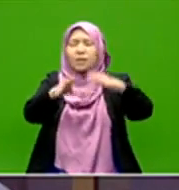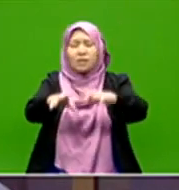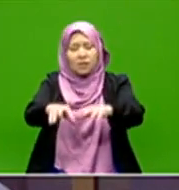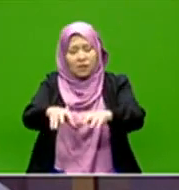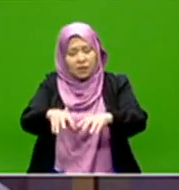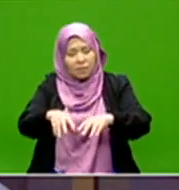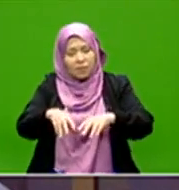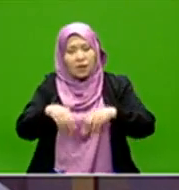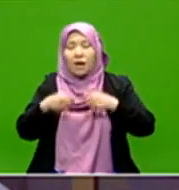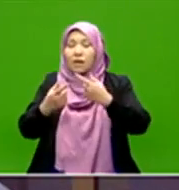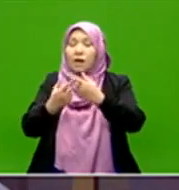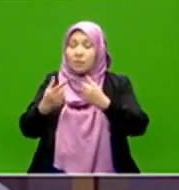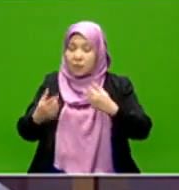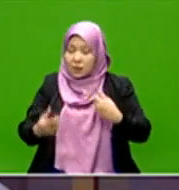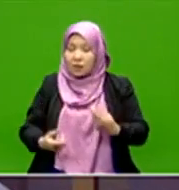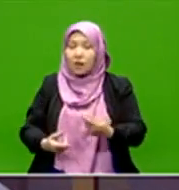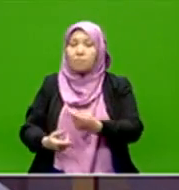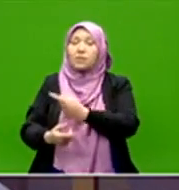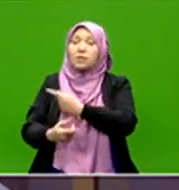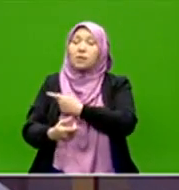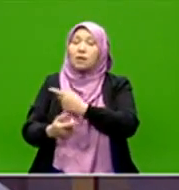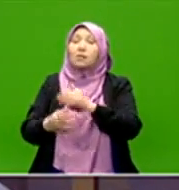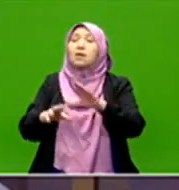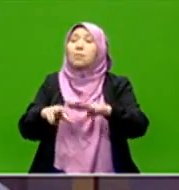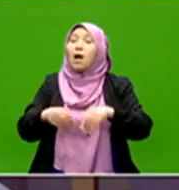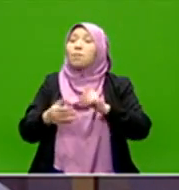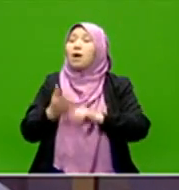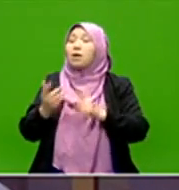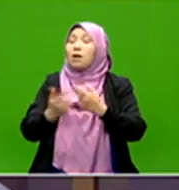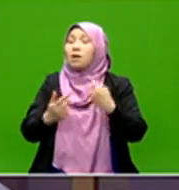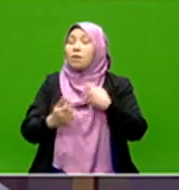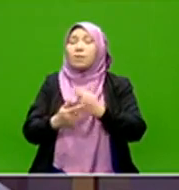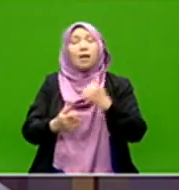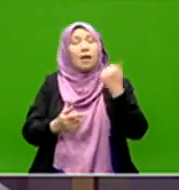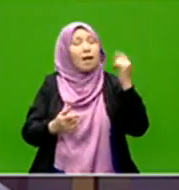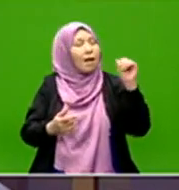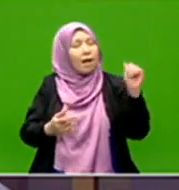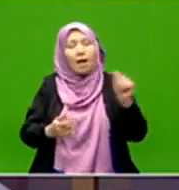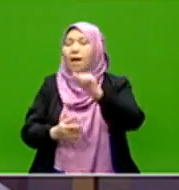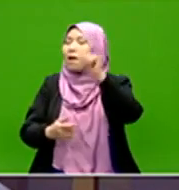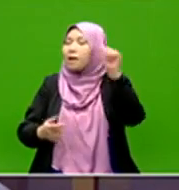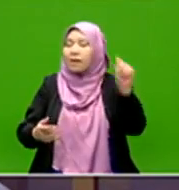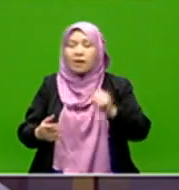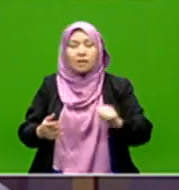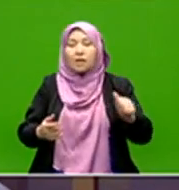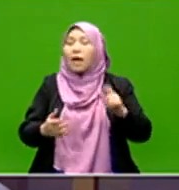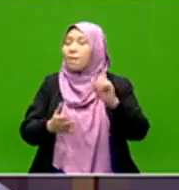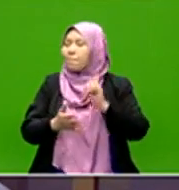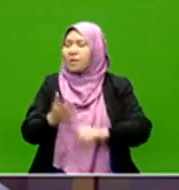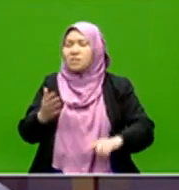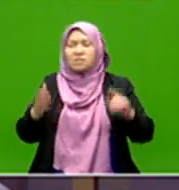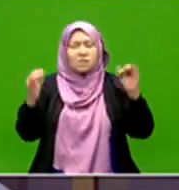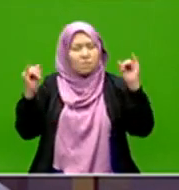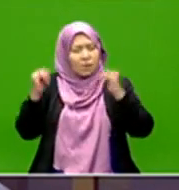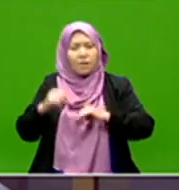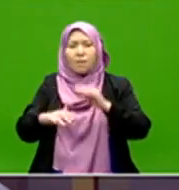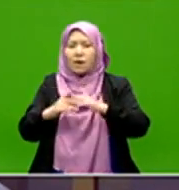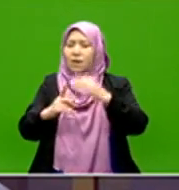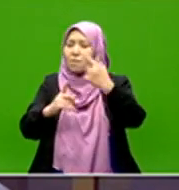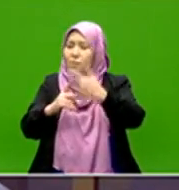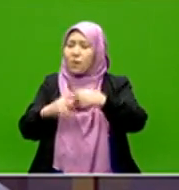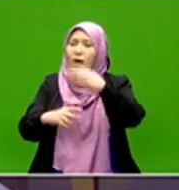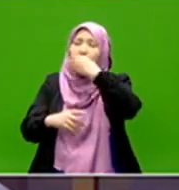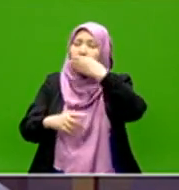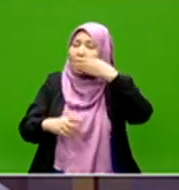terimalah daripada kami. Apa yang terima daripada kami? Apa sahaja yang kita amalkan pada bulan Ramadan, kalau ada di